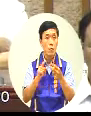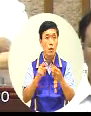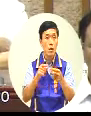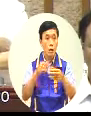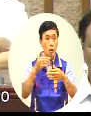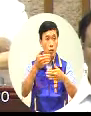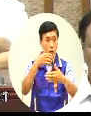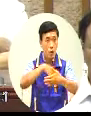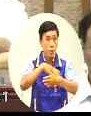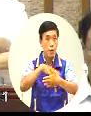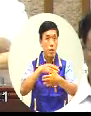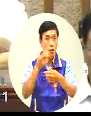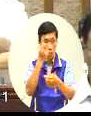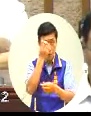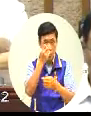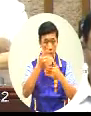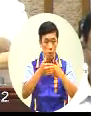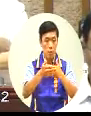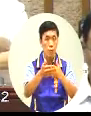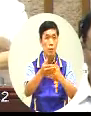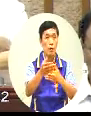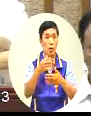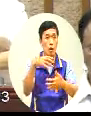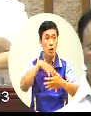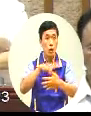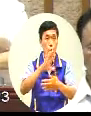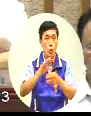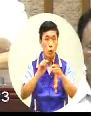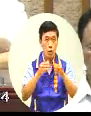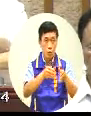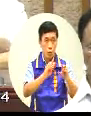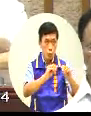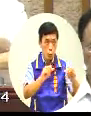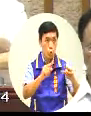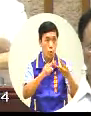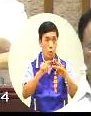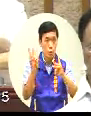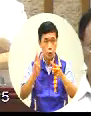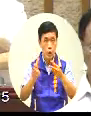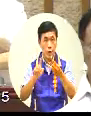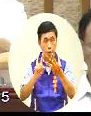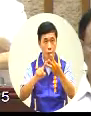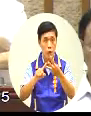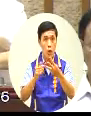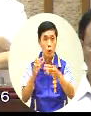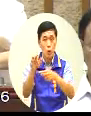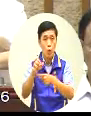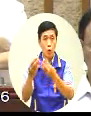其中呢，在审查的过程当中，按有包括土、水、农产品。 你